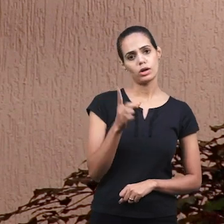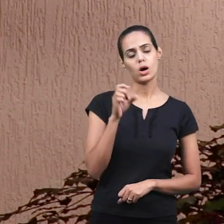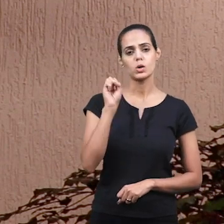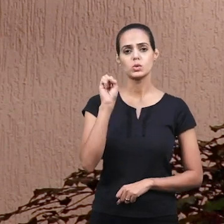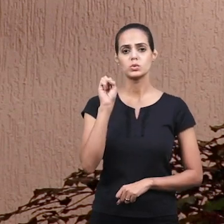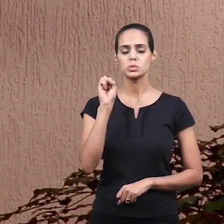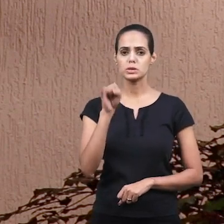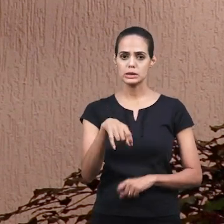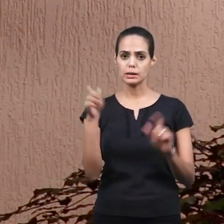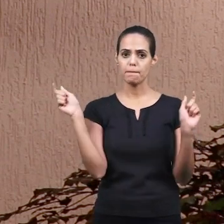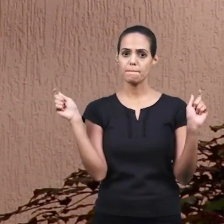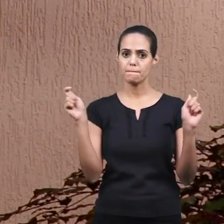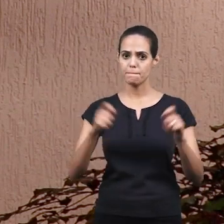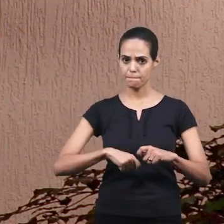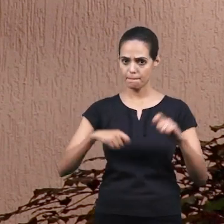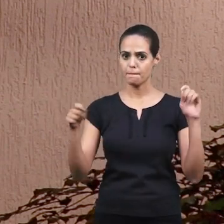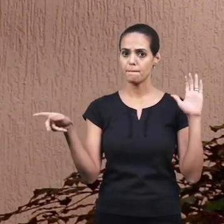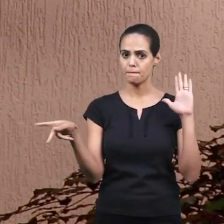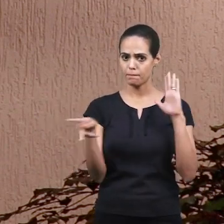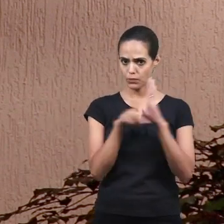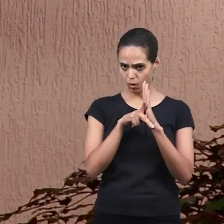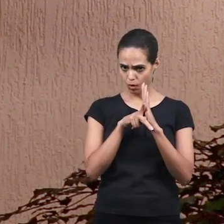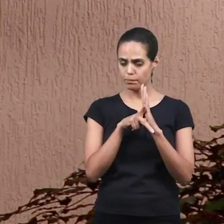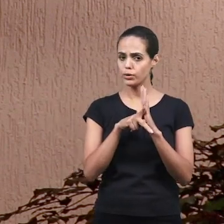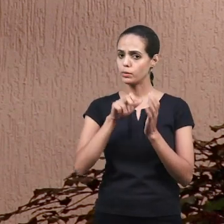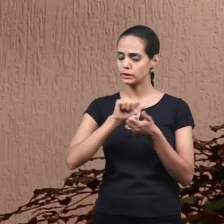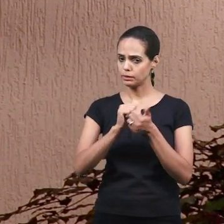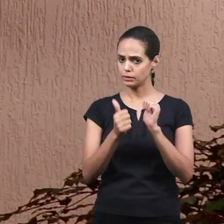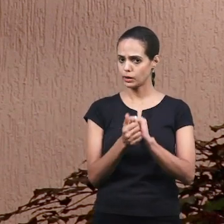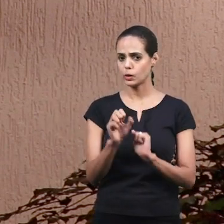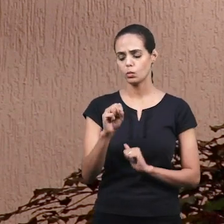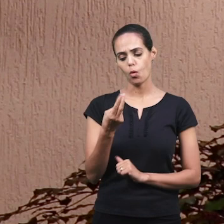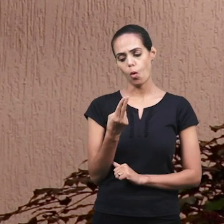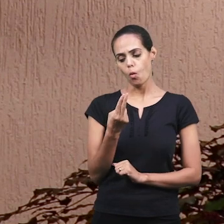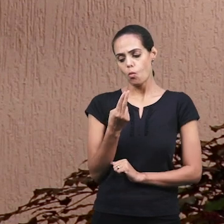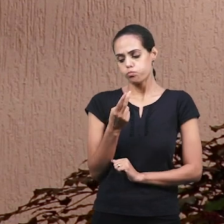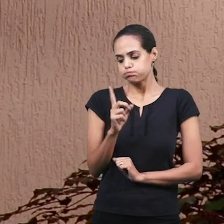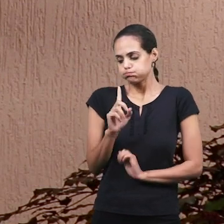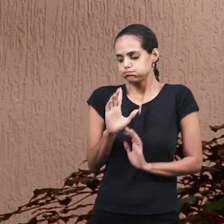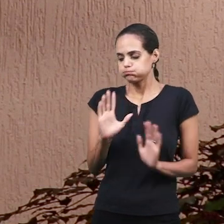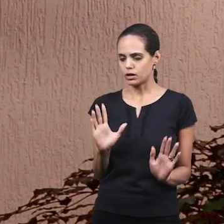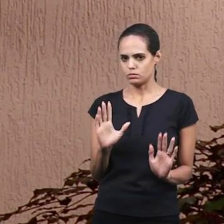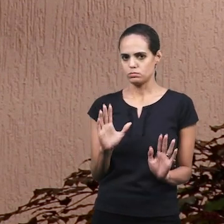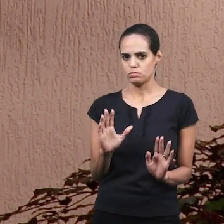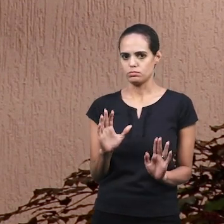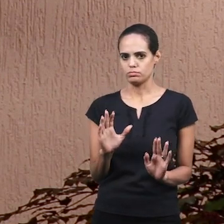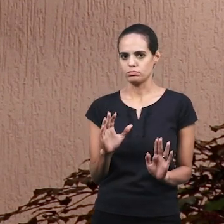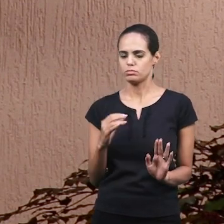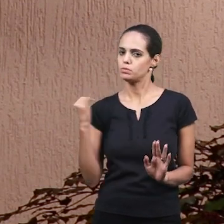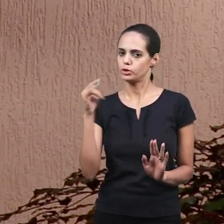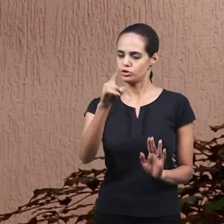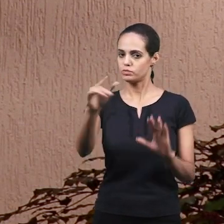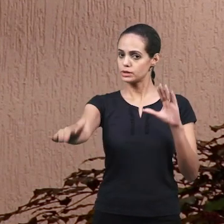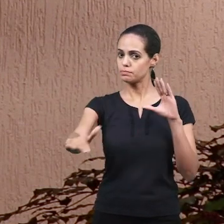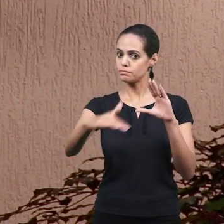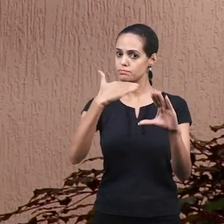est adapté ou non. Donc, envoyez-nous les informations, envoyez-nous les suggestions, parce que cela est très